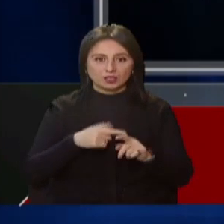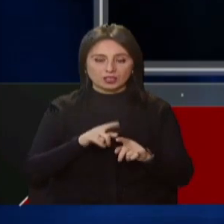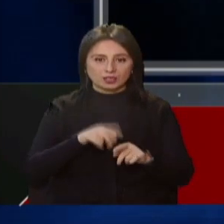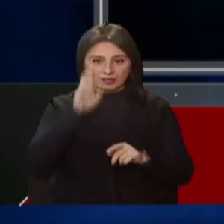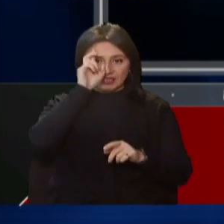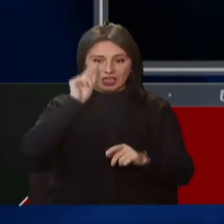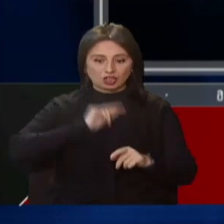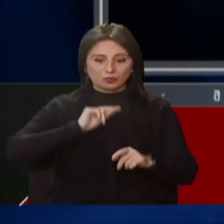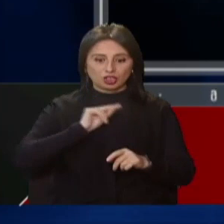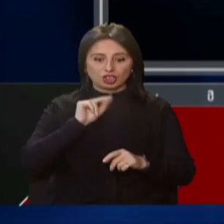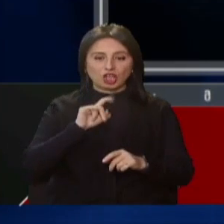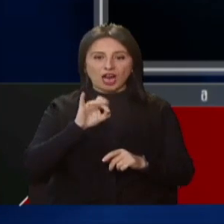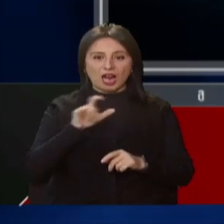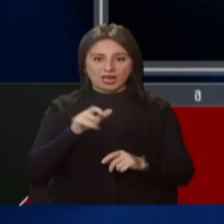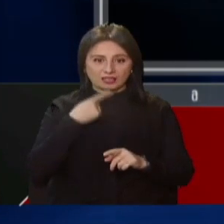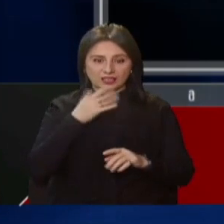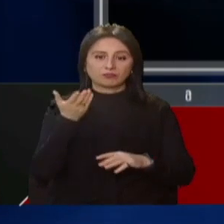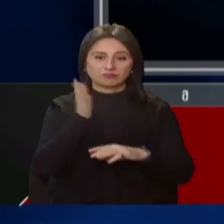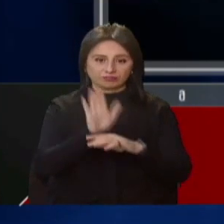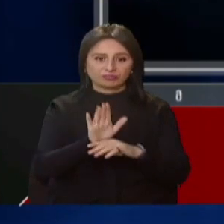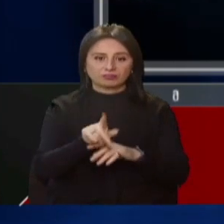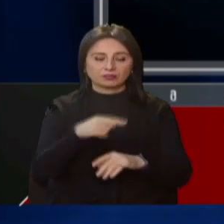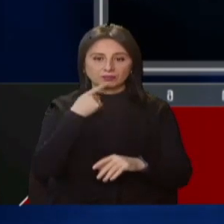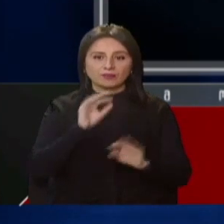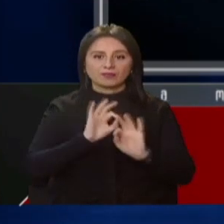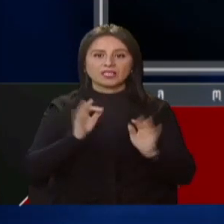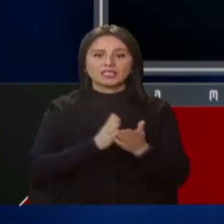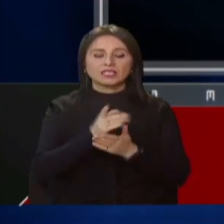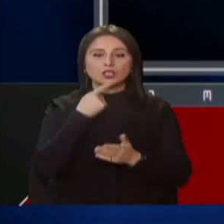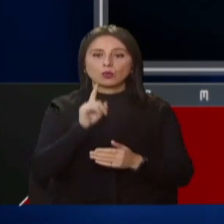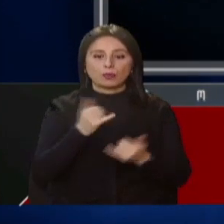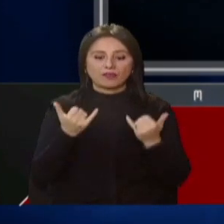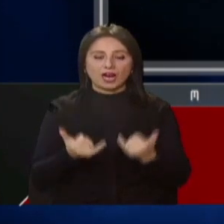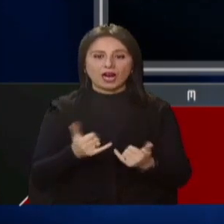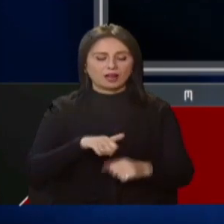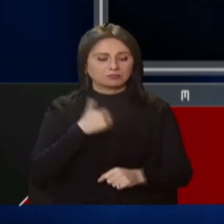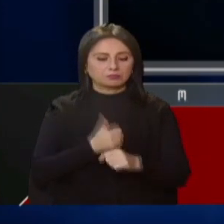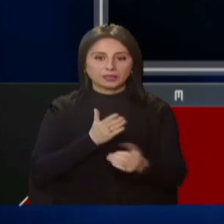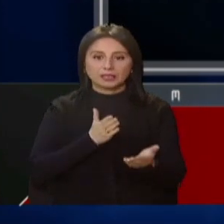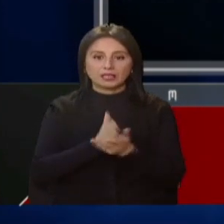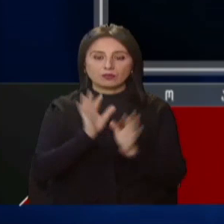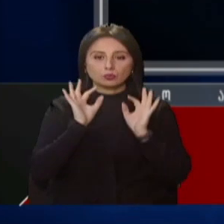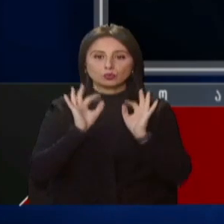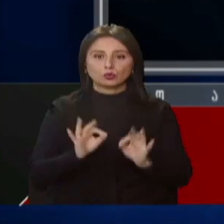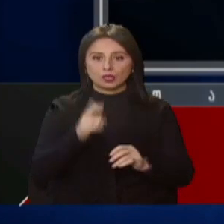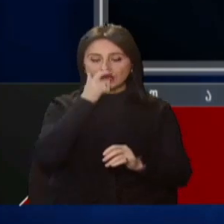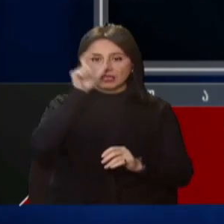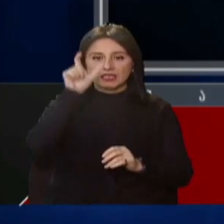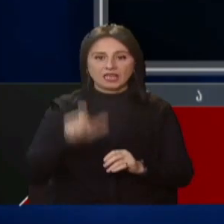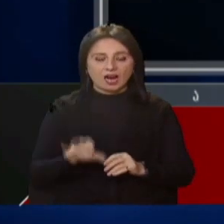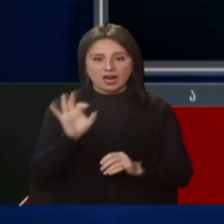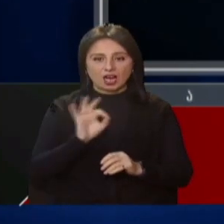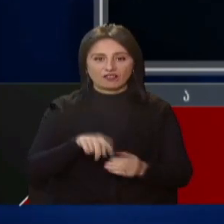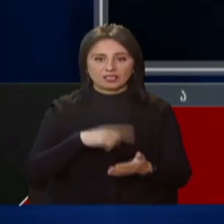პოსტში, რომელიც გიორგი ჩალაძემ გამოაქვეყნა, ის სწორედ ამ მიმართულებით საუბრობს და ამბობს, რომ ახლა მისთვის პრიორიტეტული არის სწორედ მიხეილ